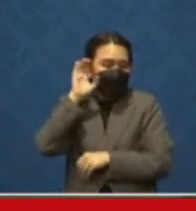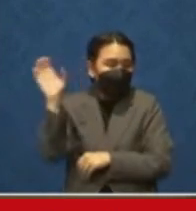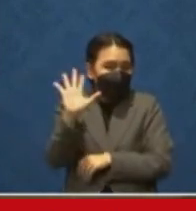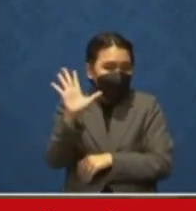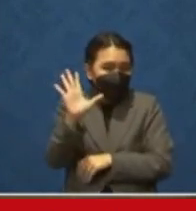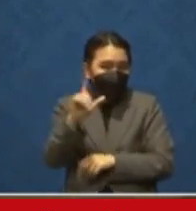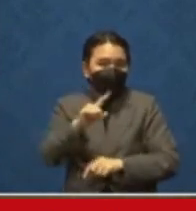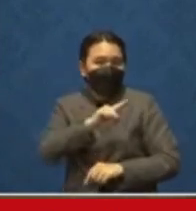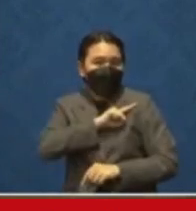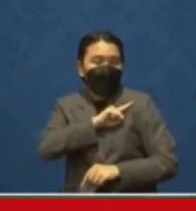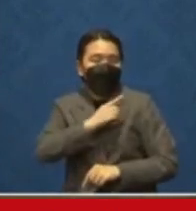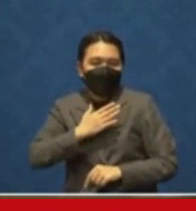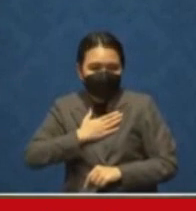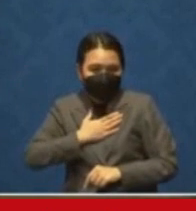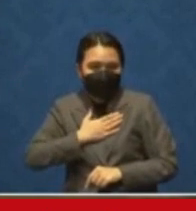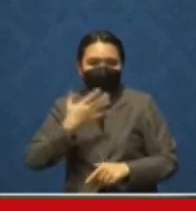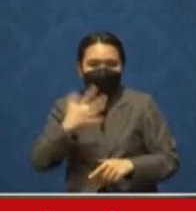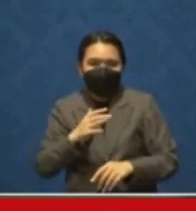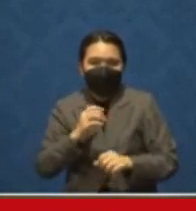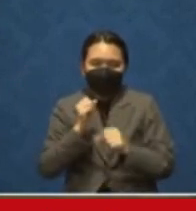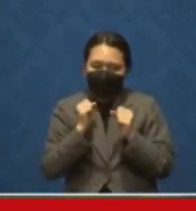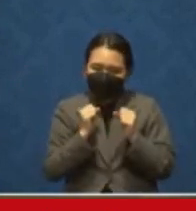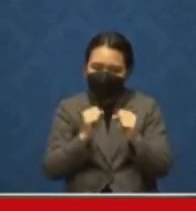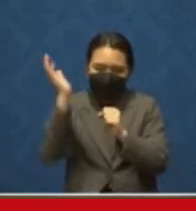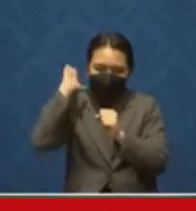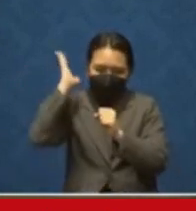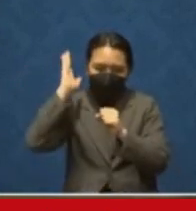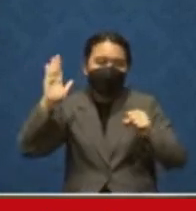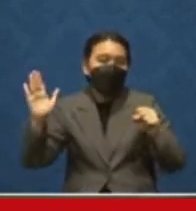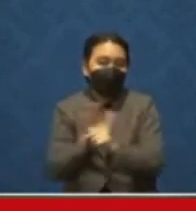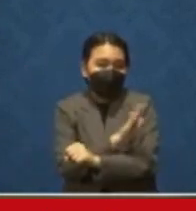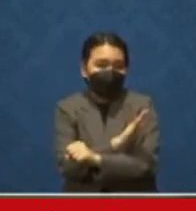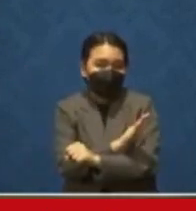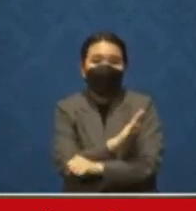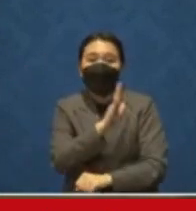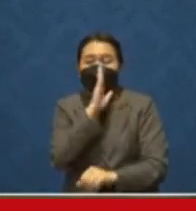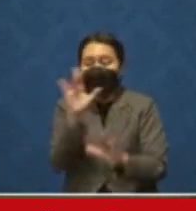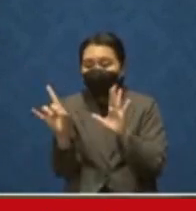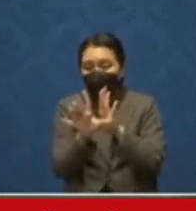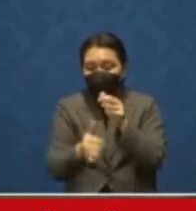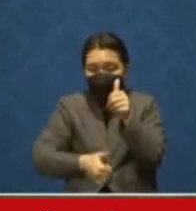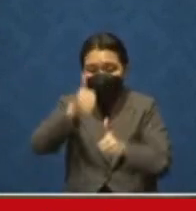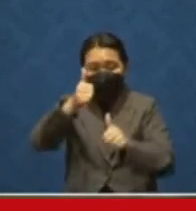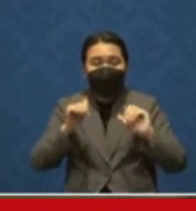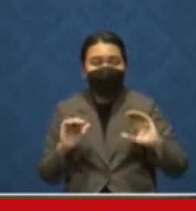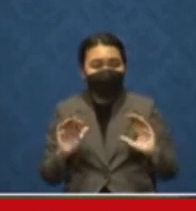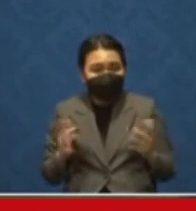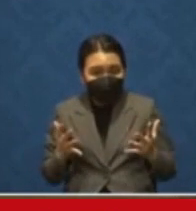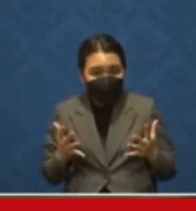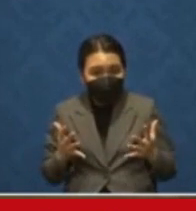ก็อยากหลับตั้งแต่สารครับให้แข็งแกร่งและก็คือกับจำภาษากับการอภิปรายไม่ไว้วางใจเป็นทำหน้าที่